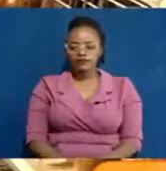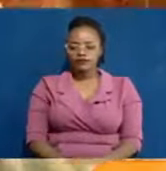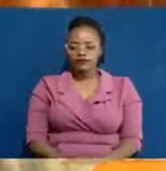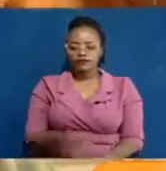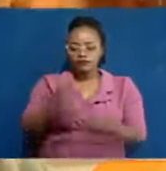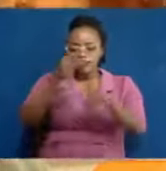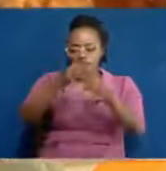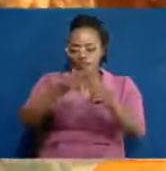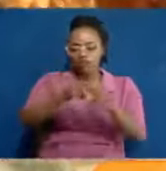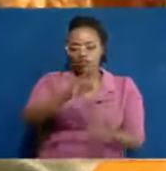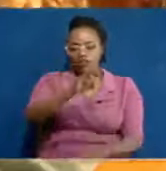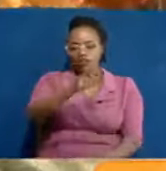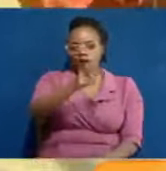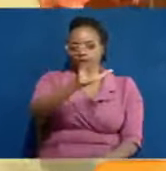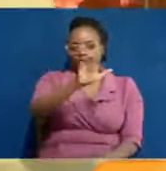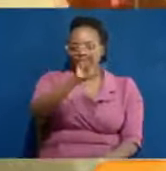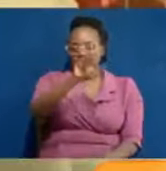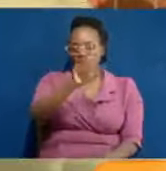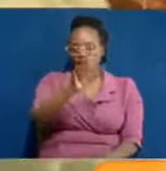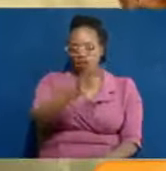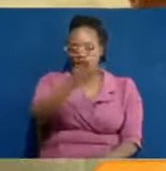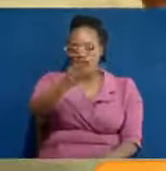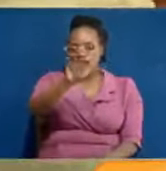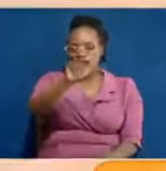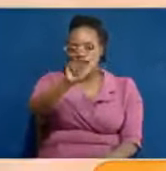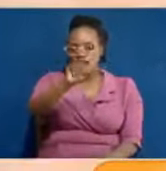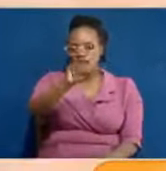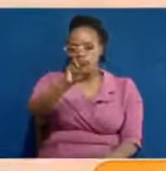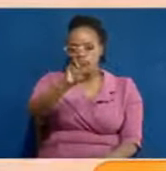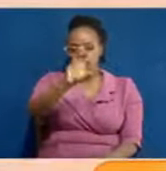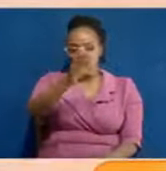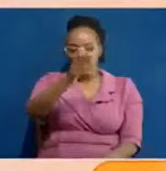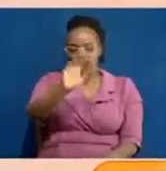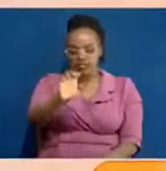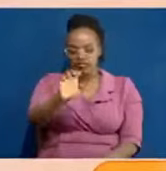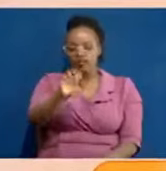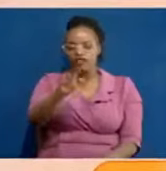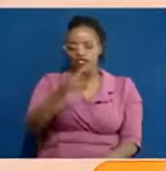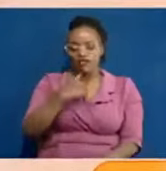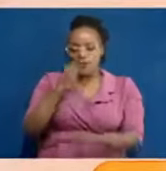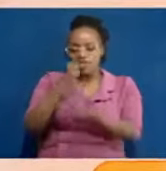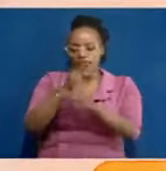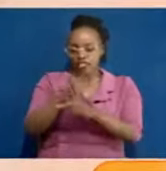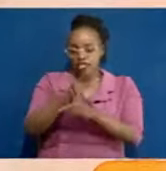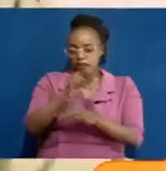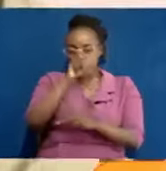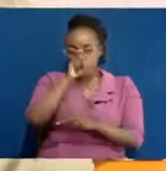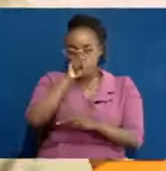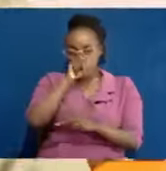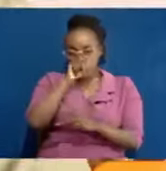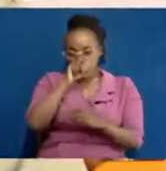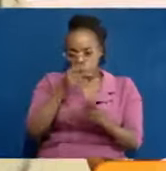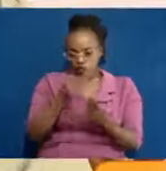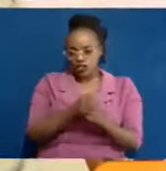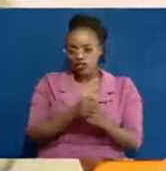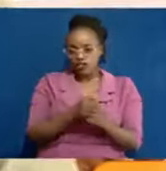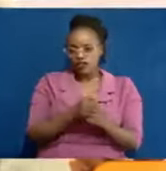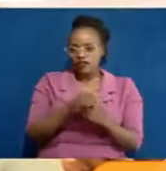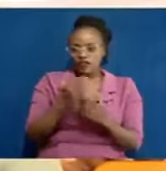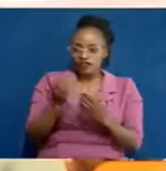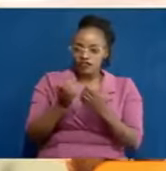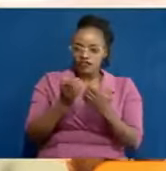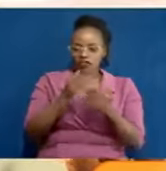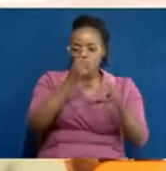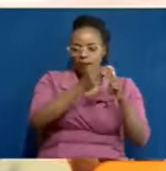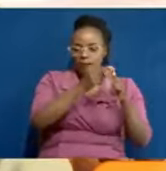Kwa majina ni Milka Nyamache, mkaaji wa Keroka, Nyamira County. Mimi ni mfugaji wa kuku, commercial